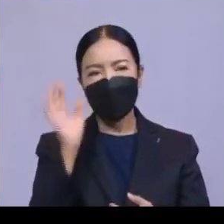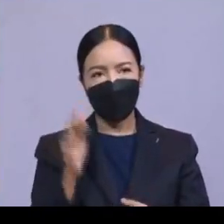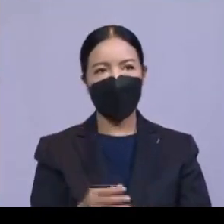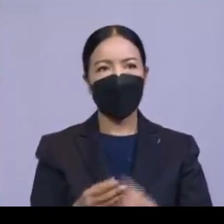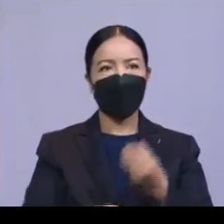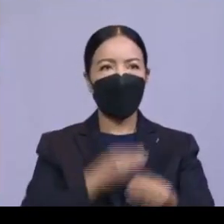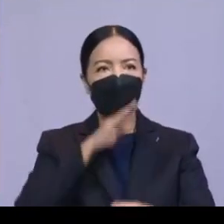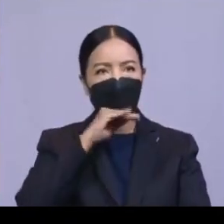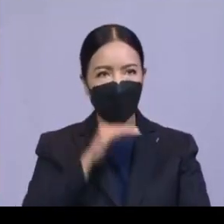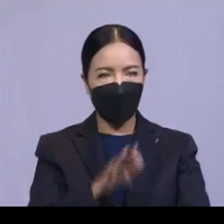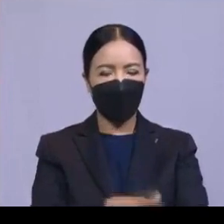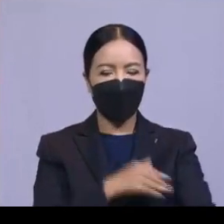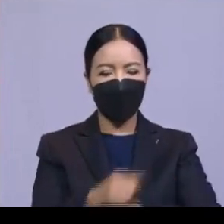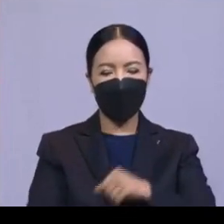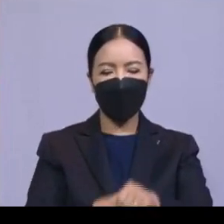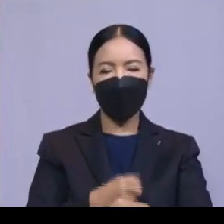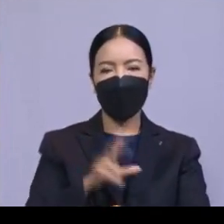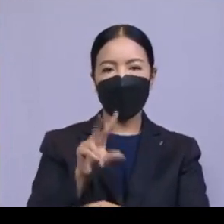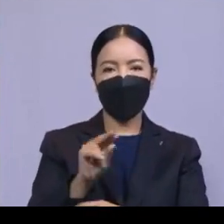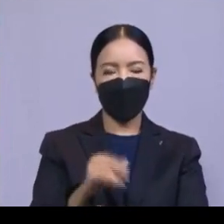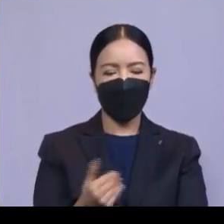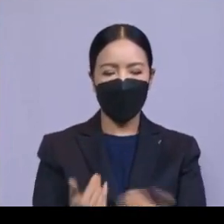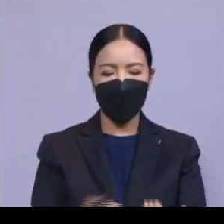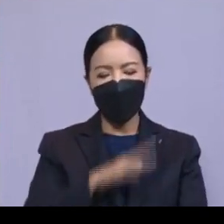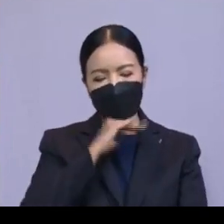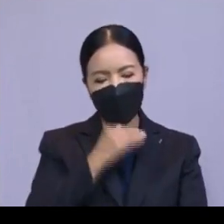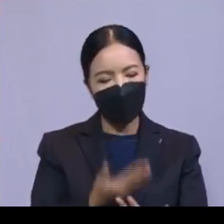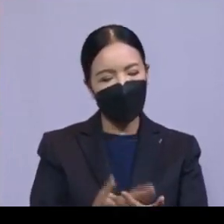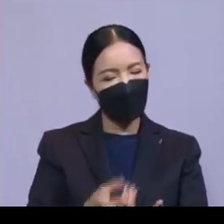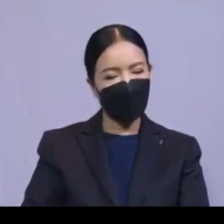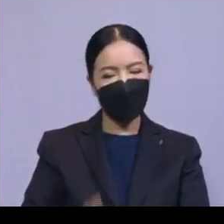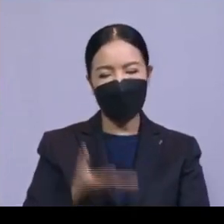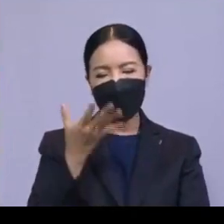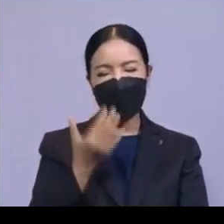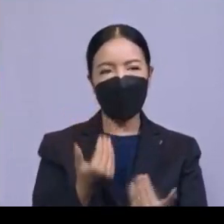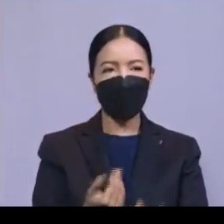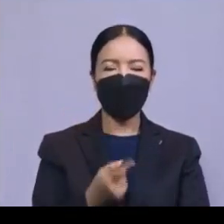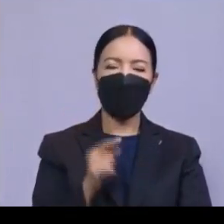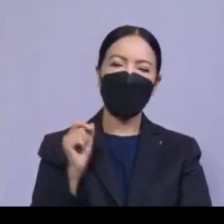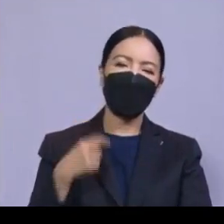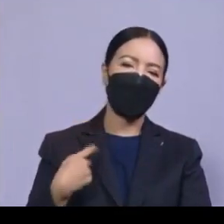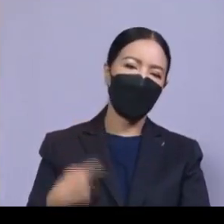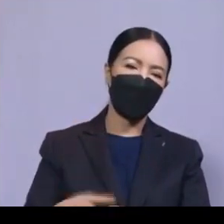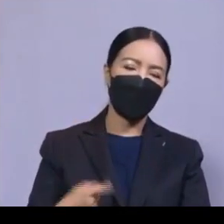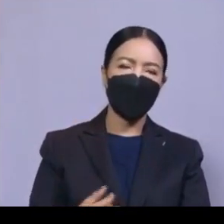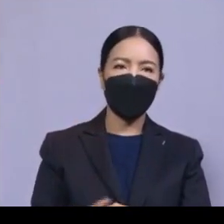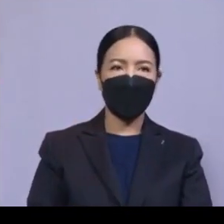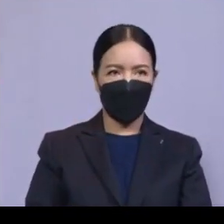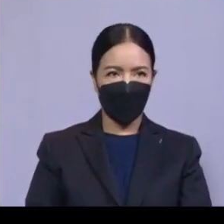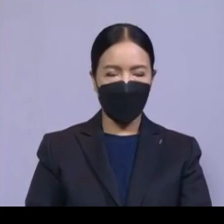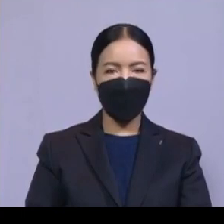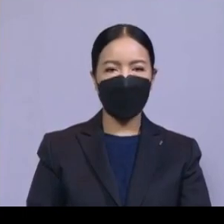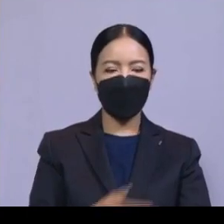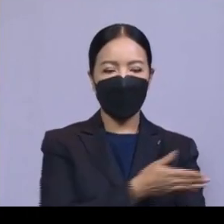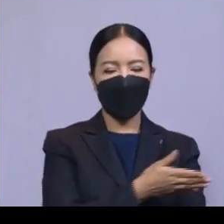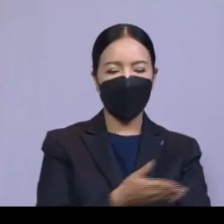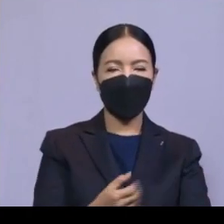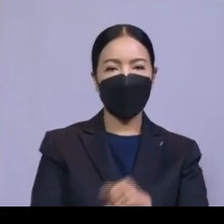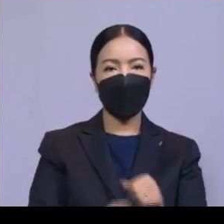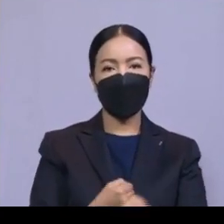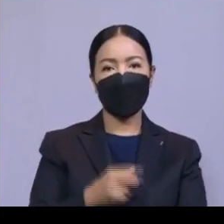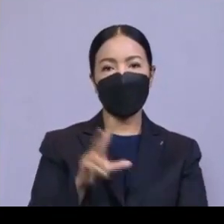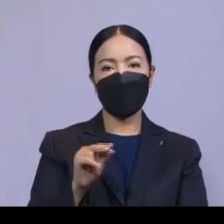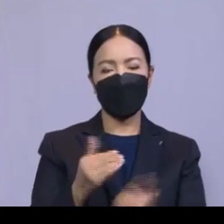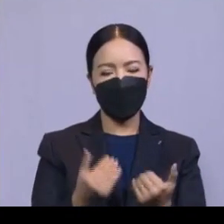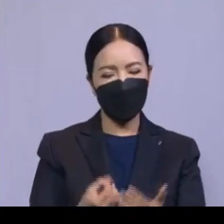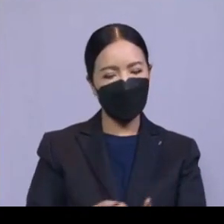30ปีเพิ่งจะเห็นหมูราคาแพงขนาดนี้หูขนาดแม่ค้ายังไม่เคยเจอค่ะ 30ปีนี้นะอ่าไปก็